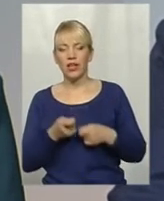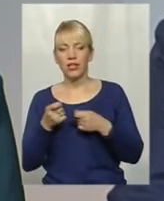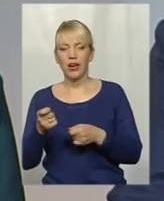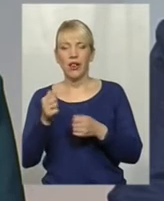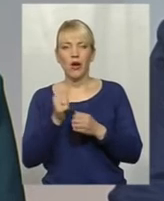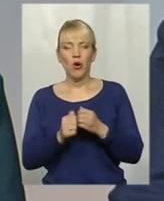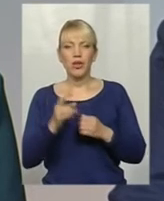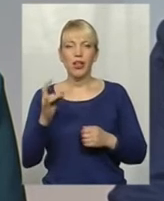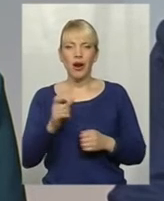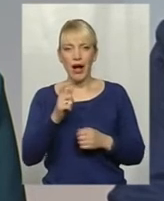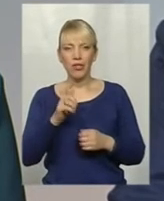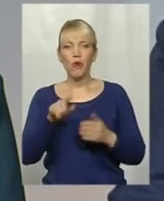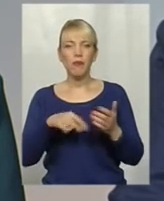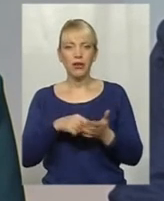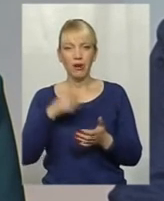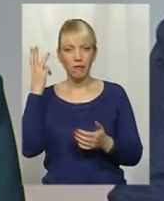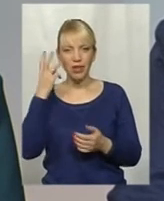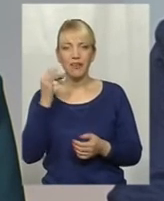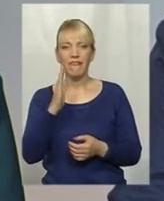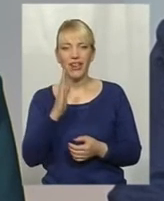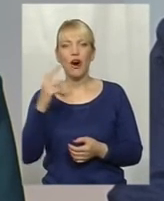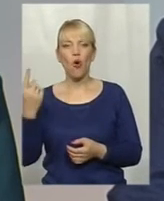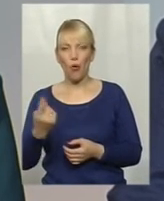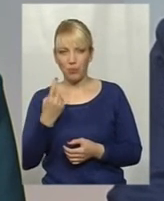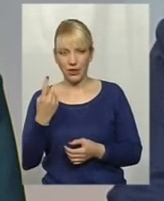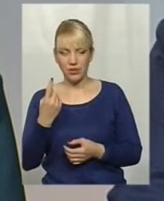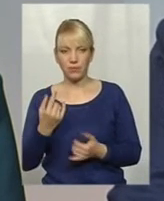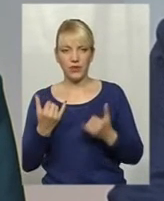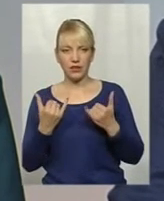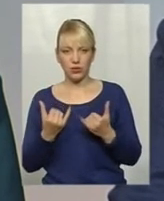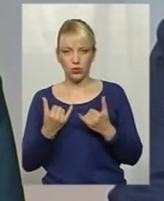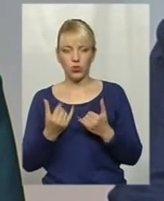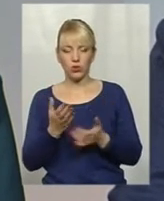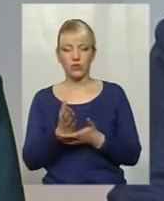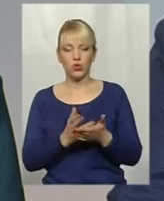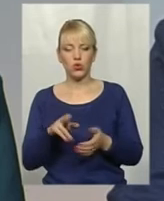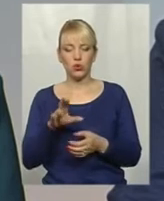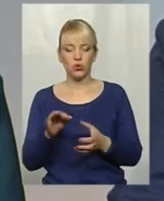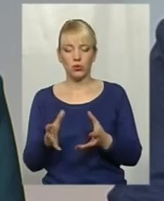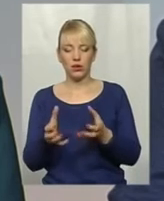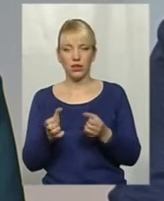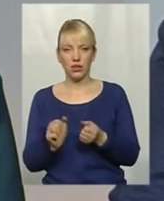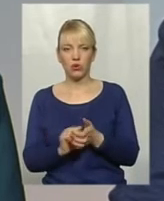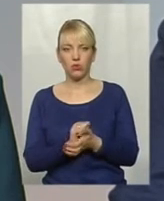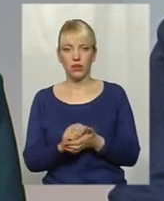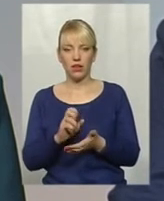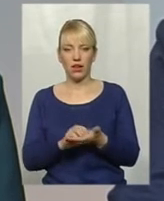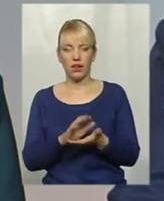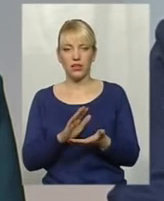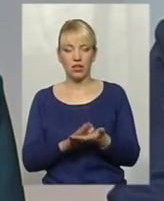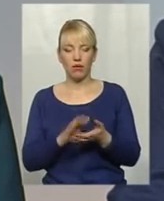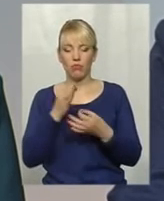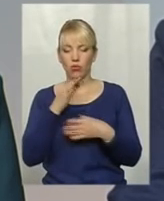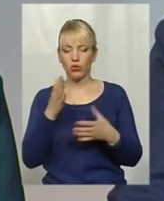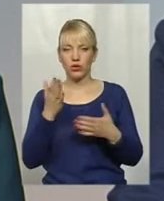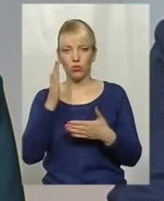в Хмельницький, за вирішенням того чи іншого питання. Зокрема, на сьогодні функції щодо прийняття документів на реєстрацію будь-якого осередку